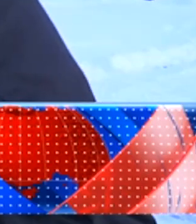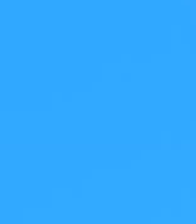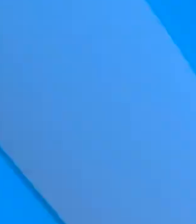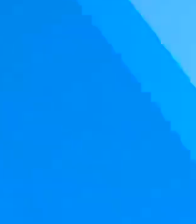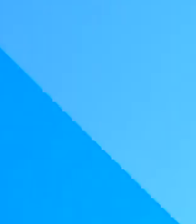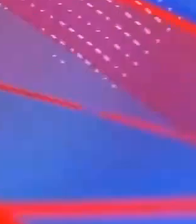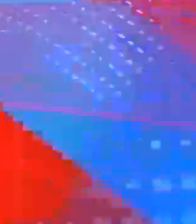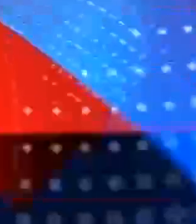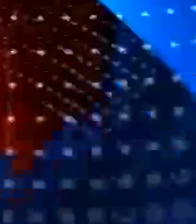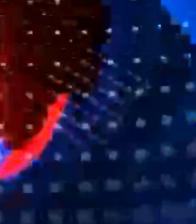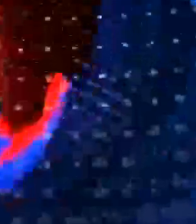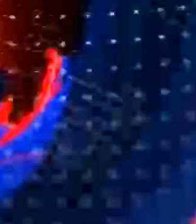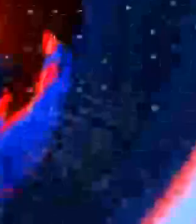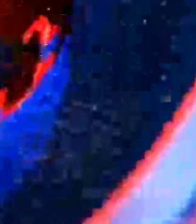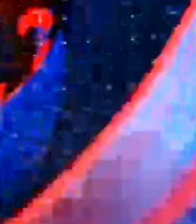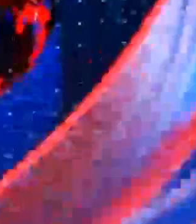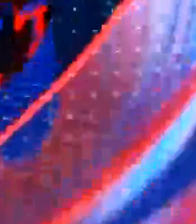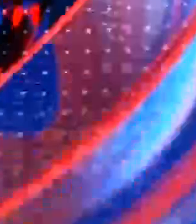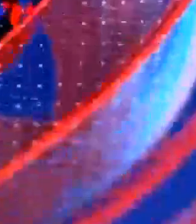точно.